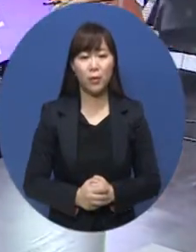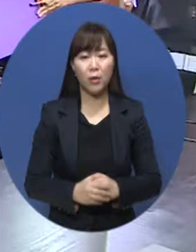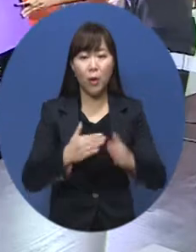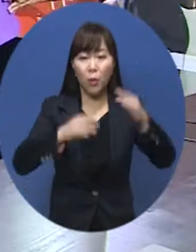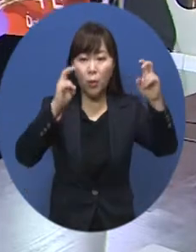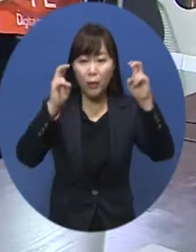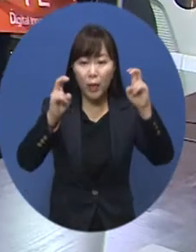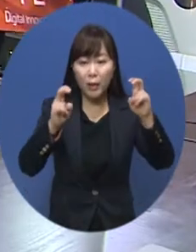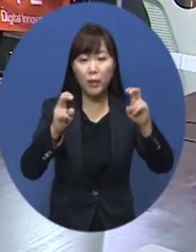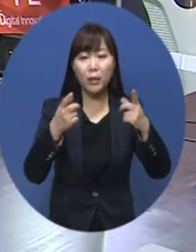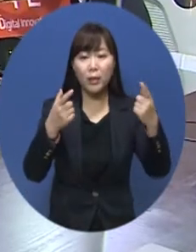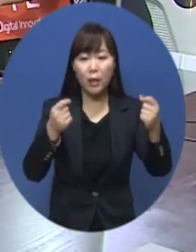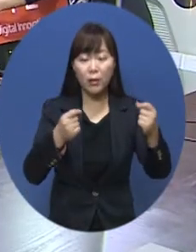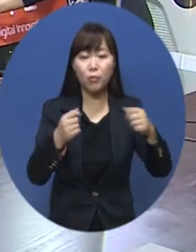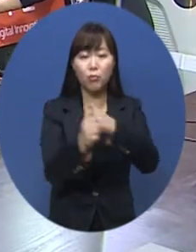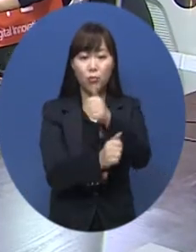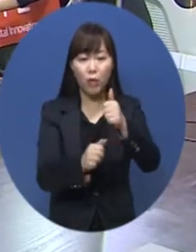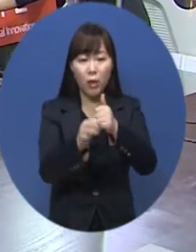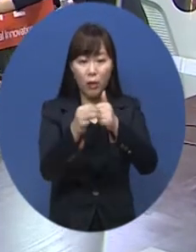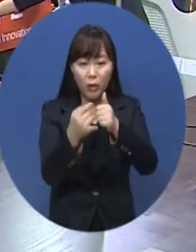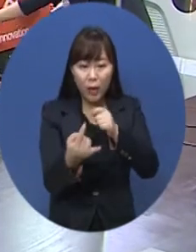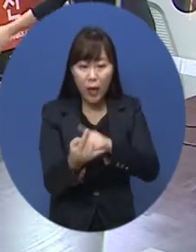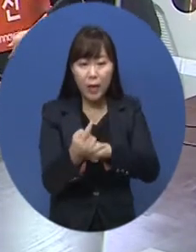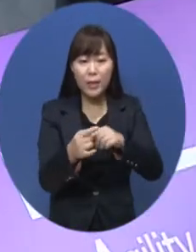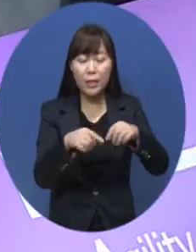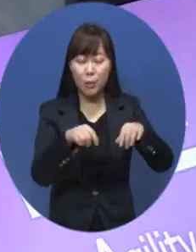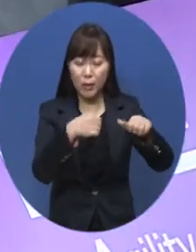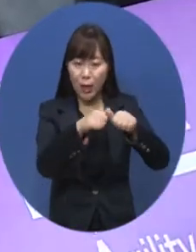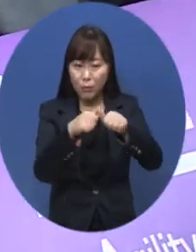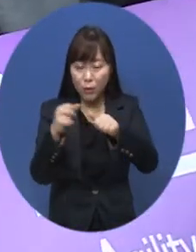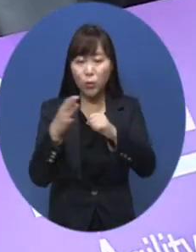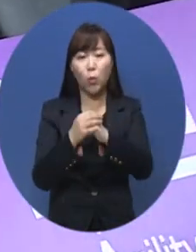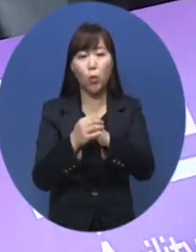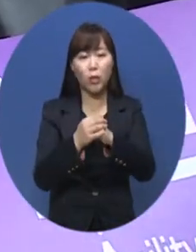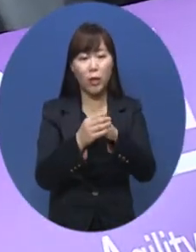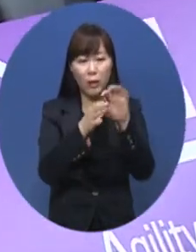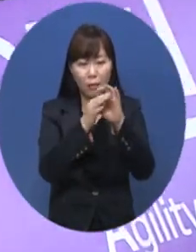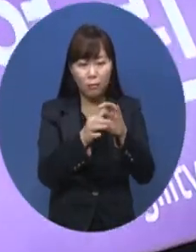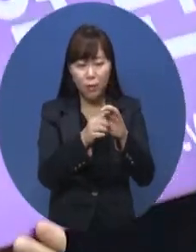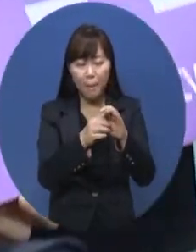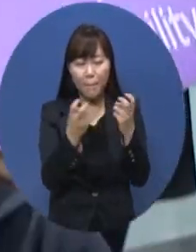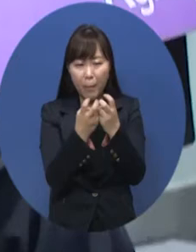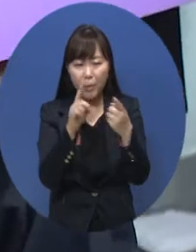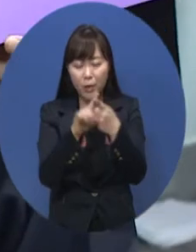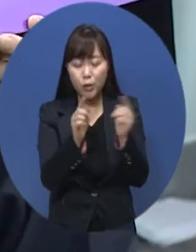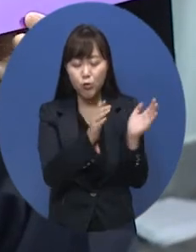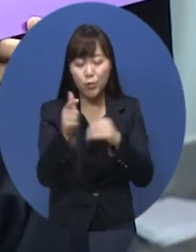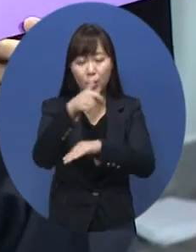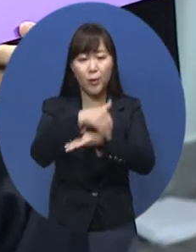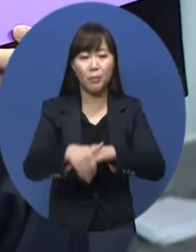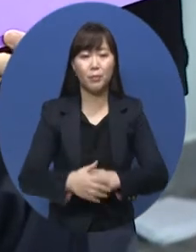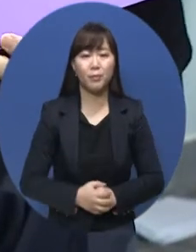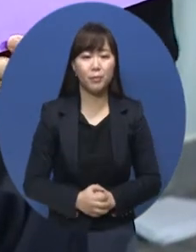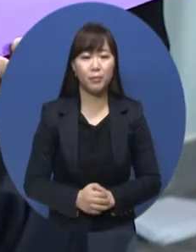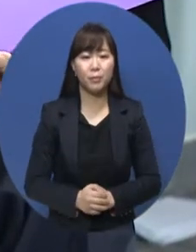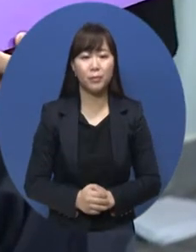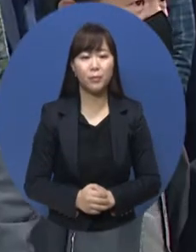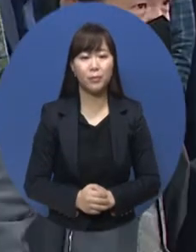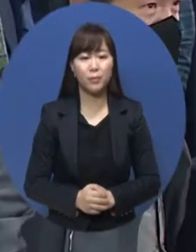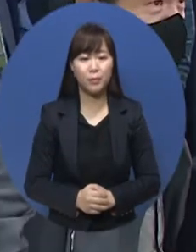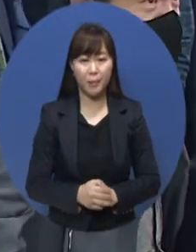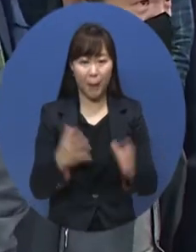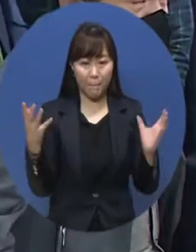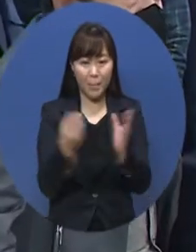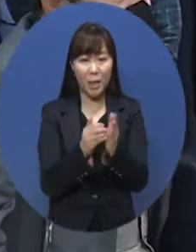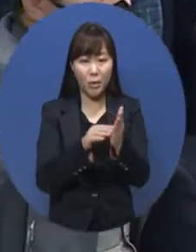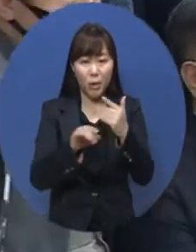공단은 미래혁신전략위원회 자문을 거쳐 중장기 미래혁신전략 로드맵을 마련할 예정입니다. 완성된